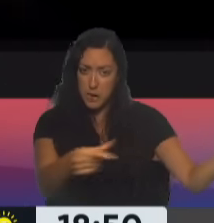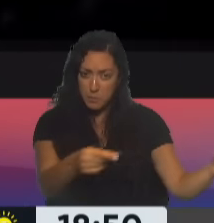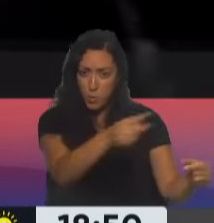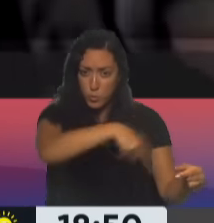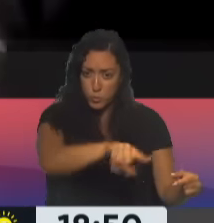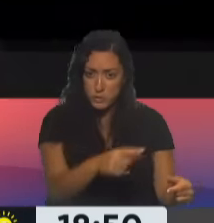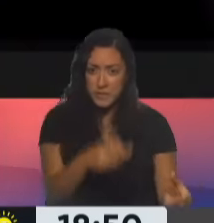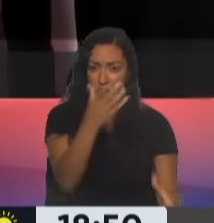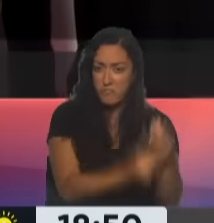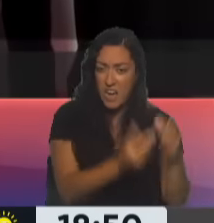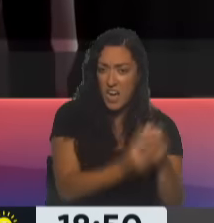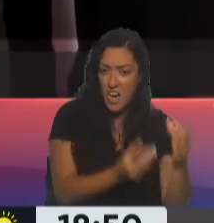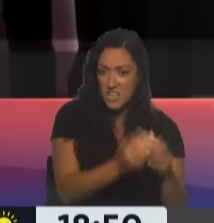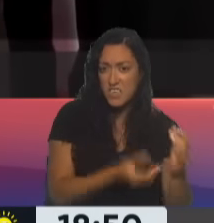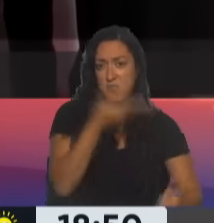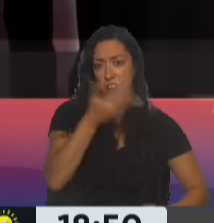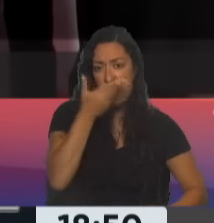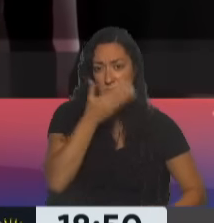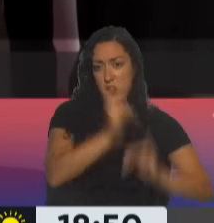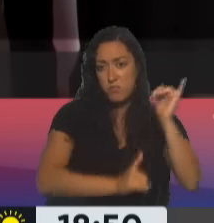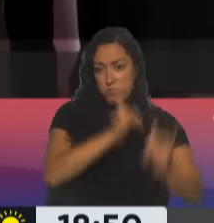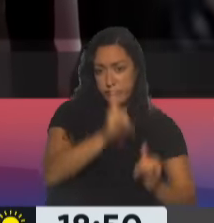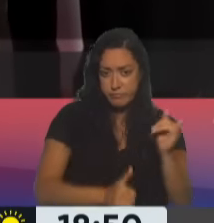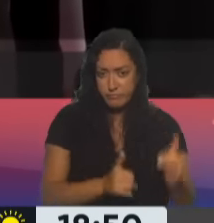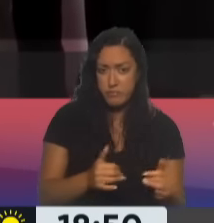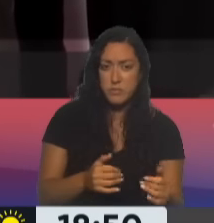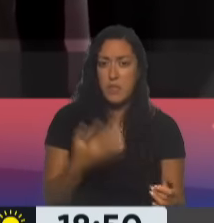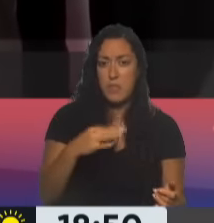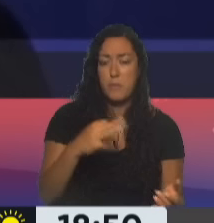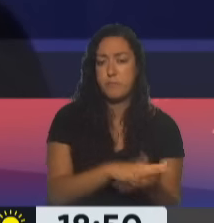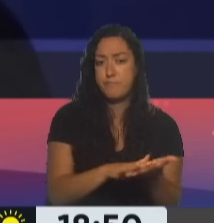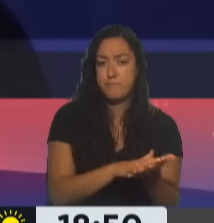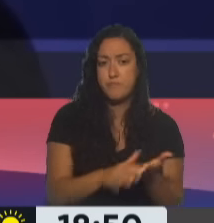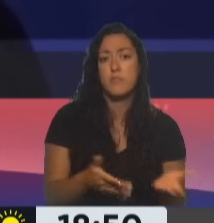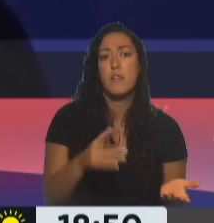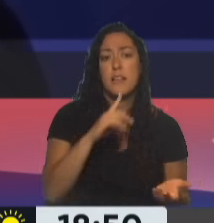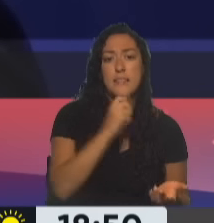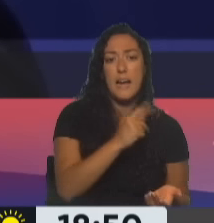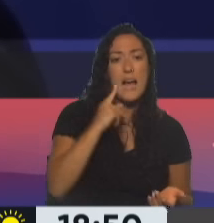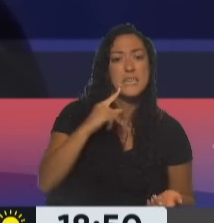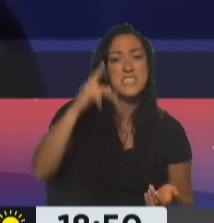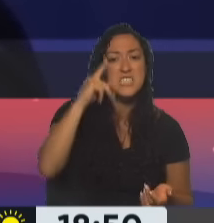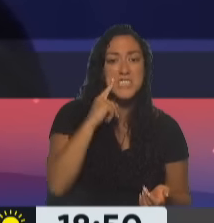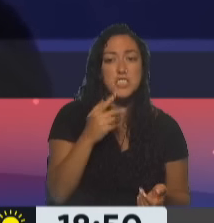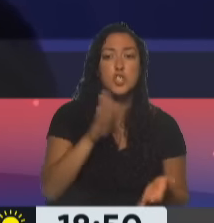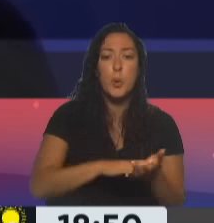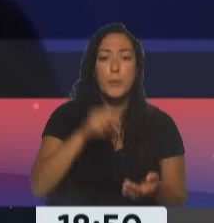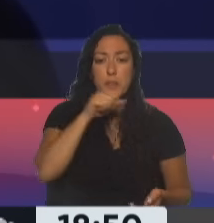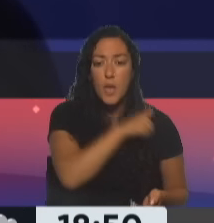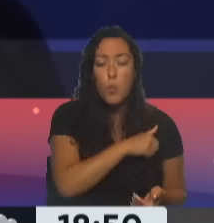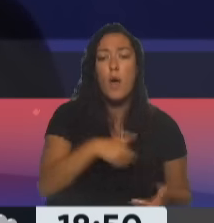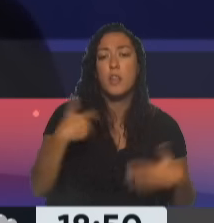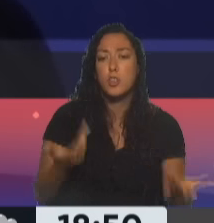我们再次敦促日方撤回高市涉台错误言论，以实际行动展